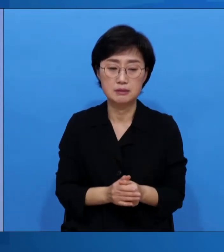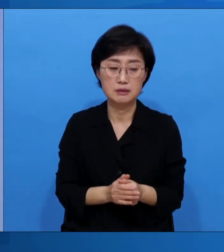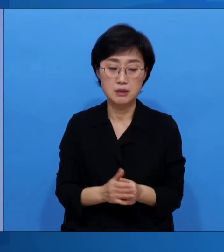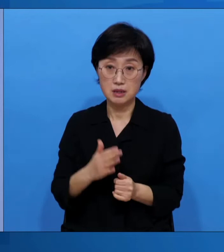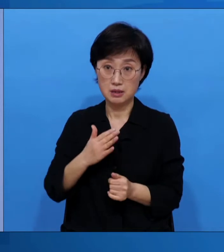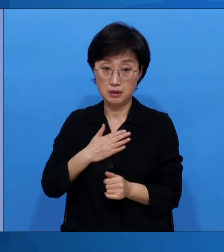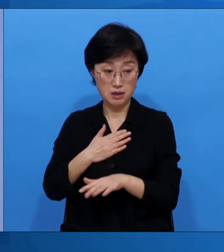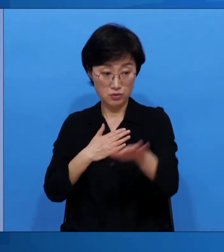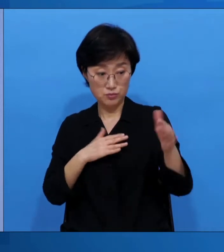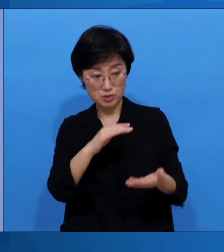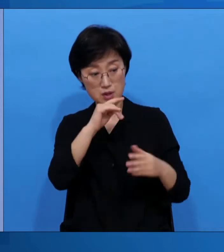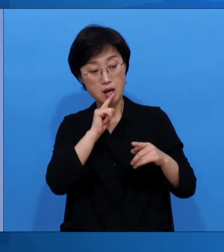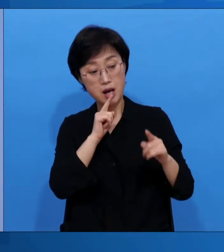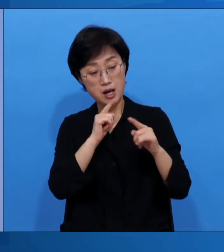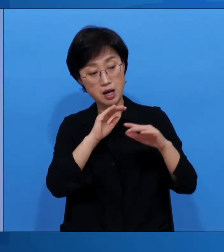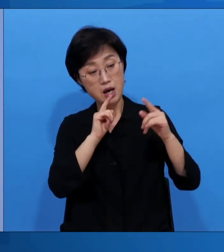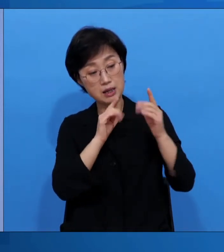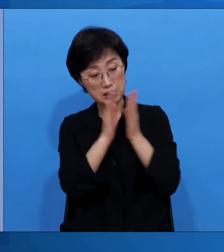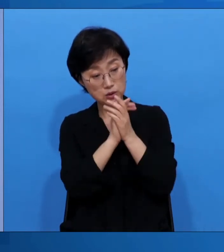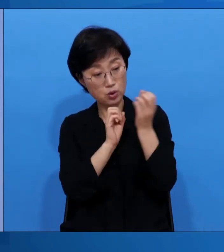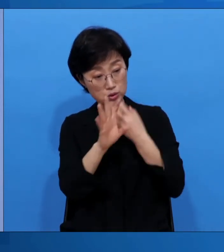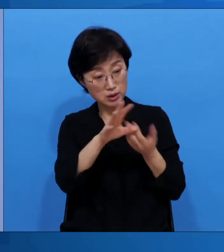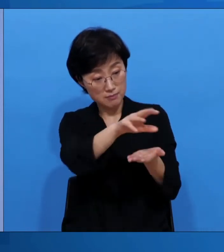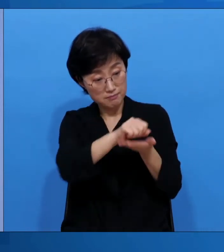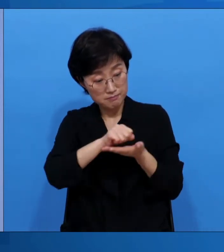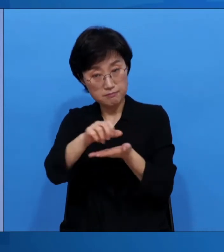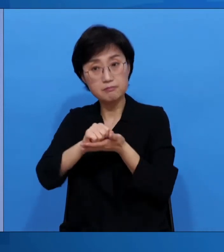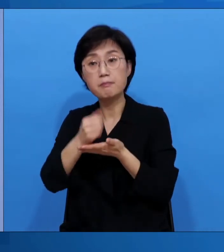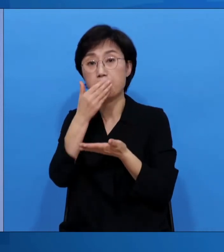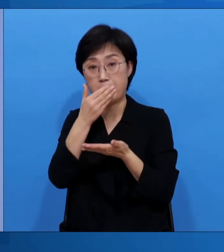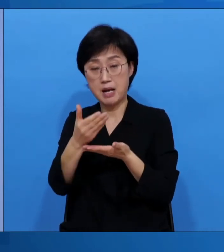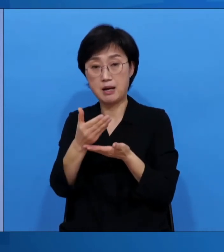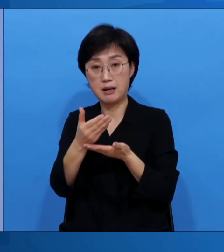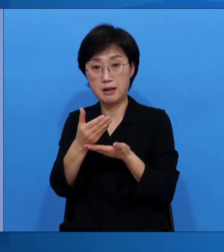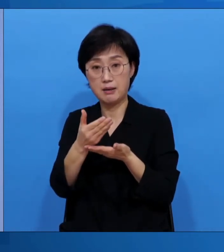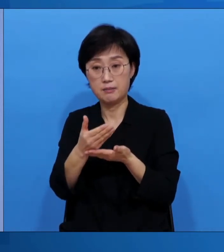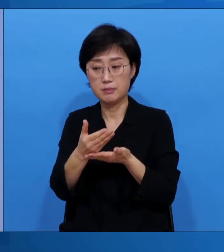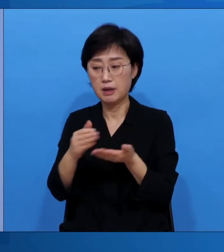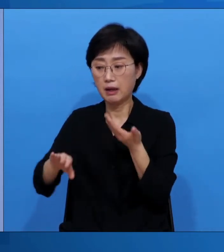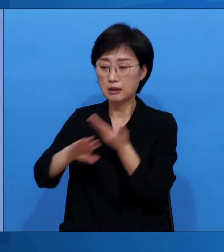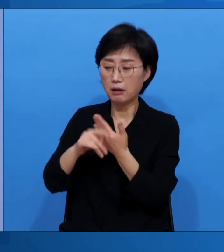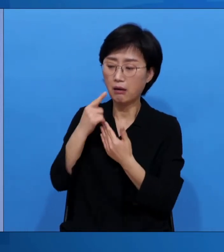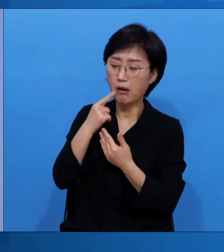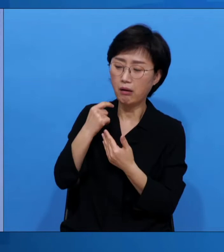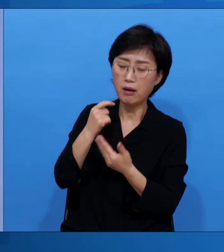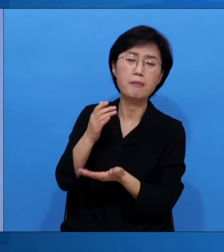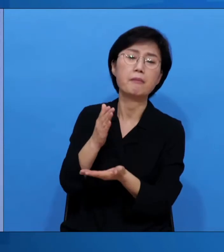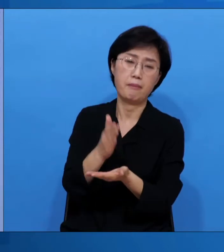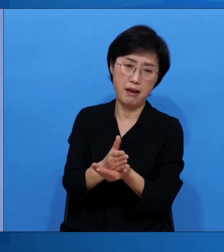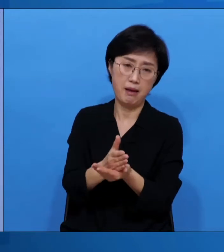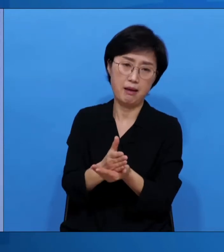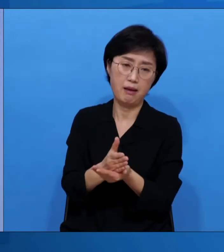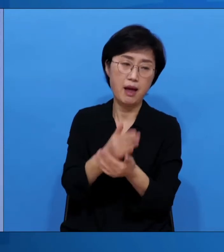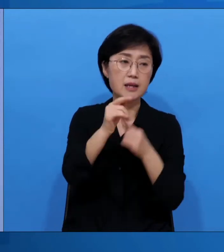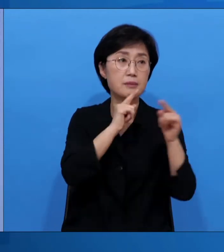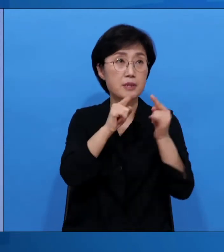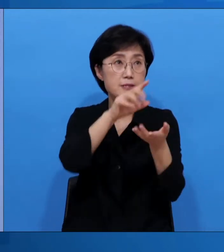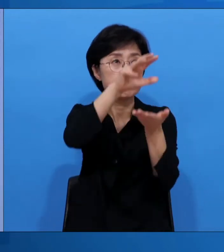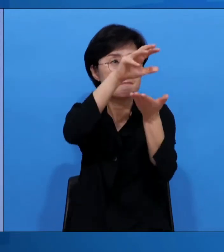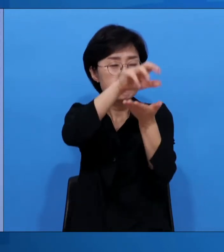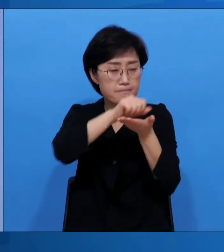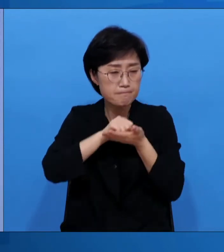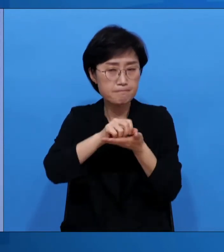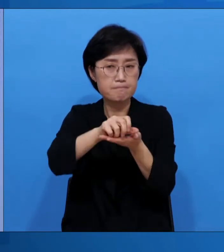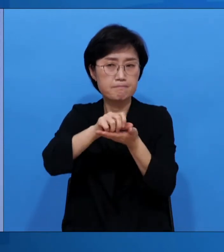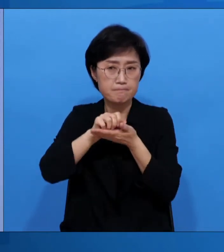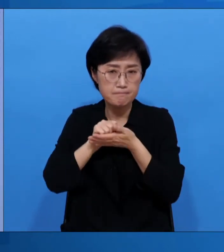you be convicted of this faith. This 그 is the 사람들은 안 answer. 받는데 자꾸 딴 거 쳐다보는데 딴 거 볼 거 없어요. 이거만 이 안에 다 들어있어요. And everything is inside of this answer that you have already received.